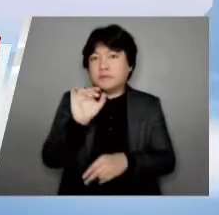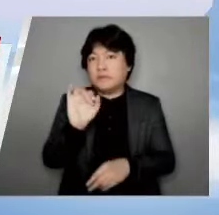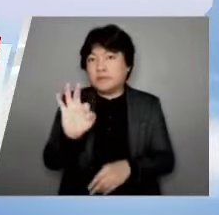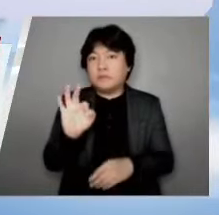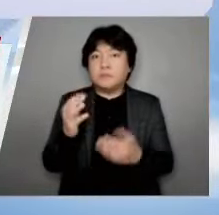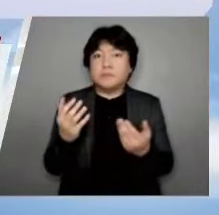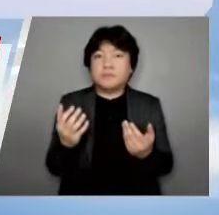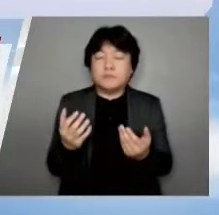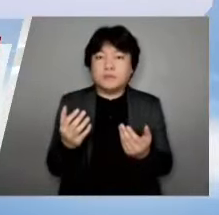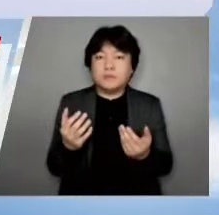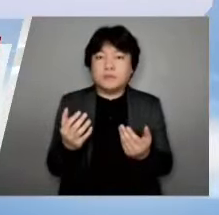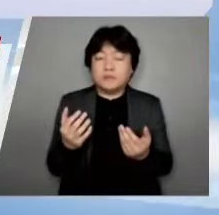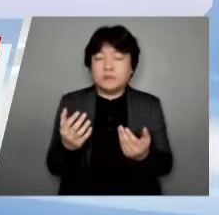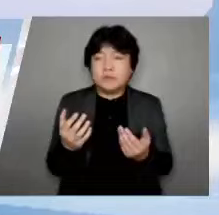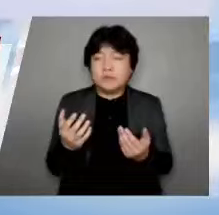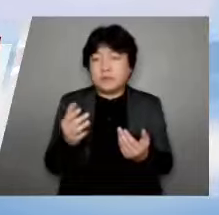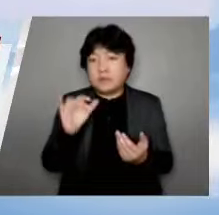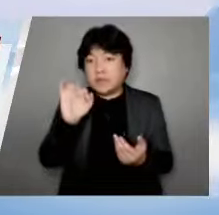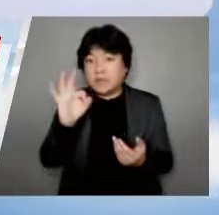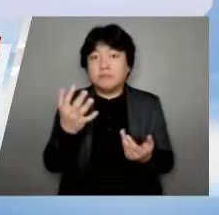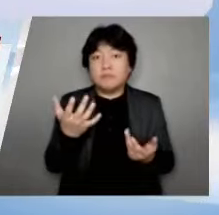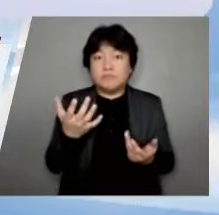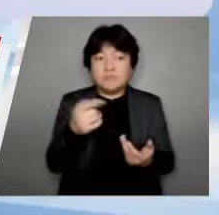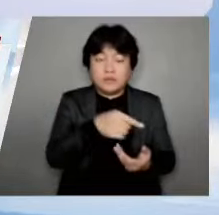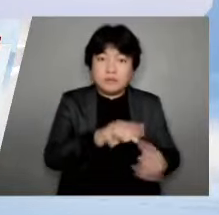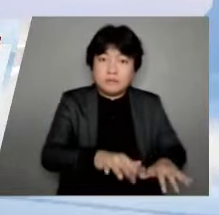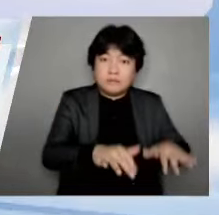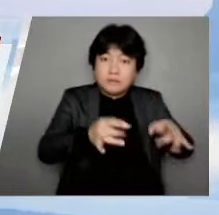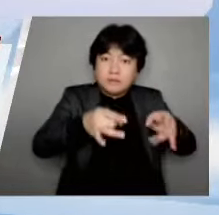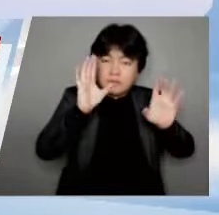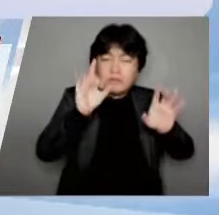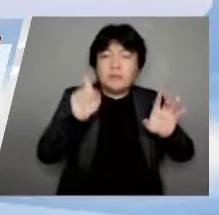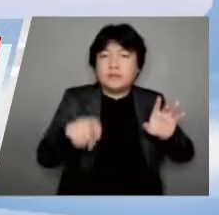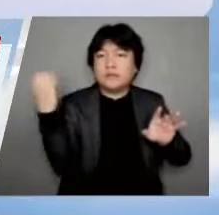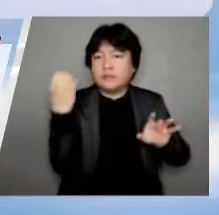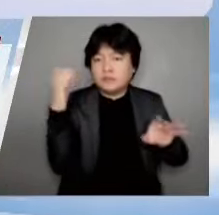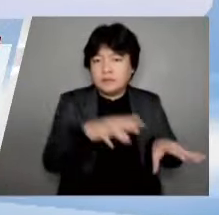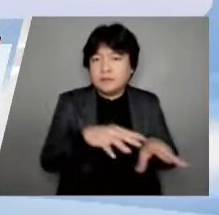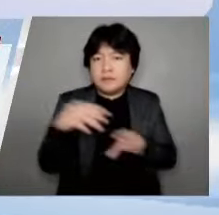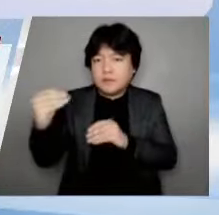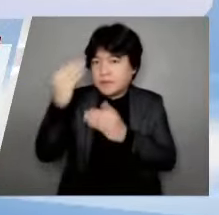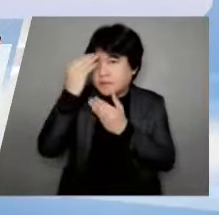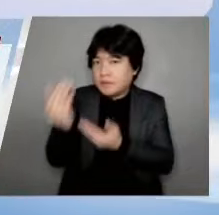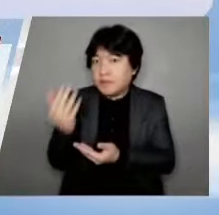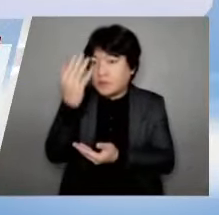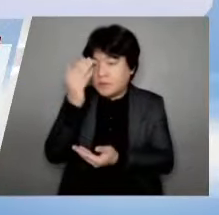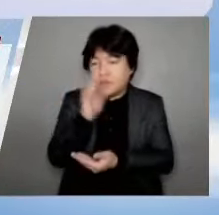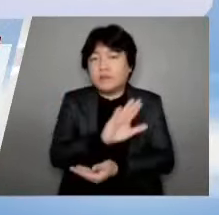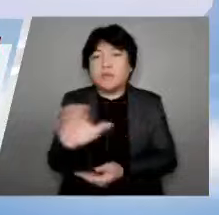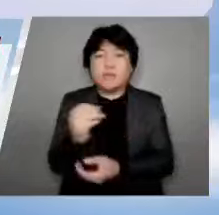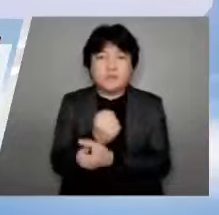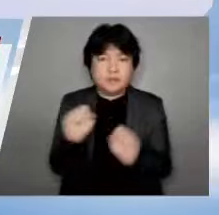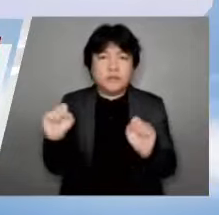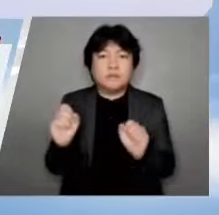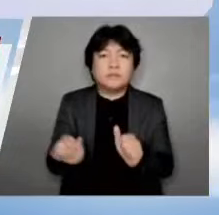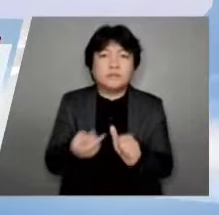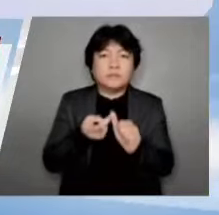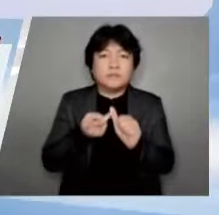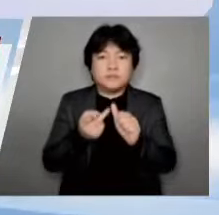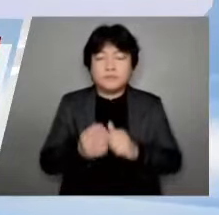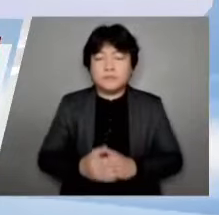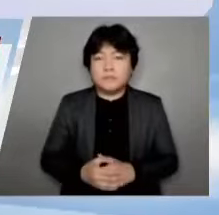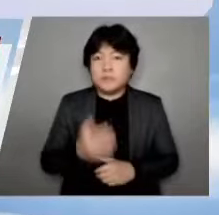pong dumikas, gawin na po natin dahil para din po sa inyong kabutihan, kaligtasan. At kasi po,